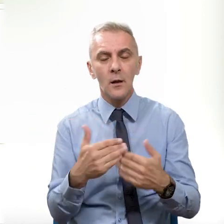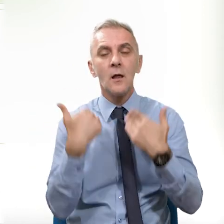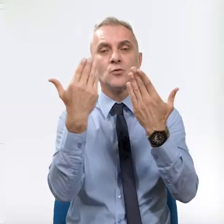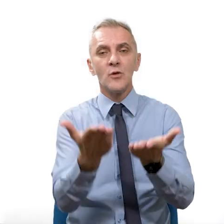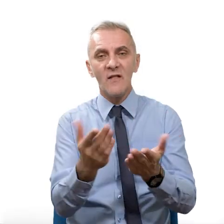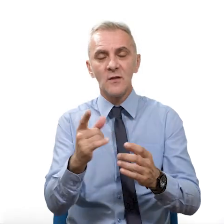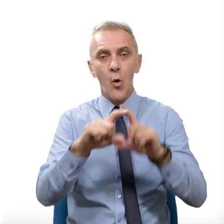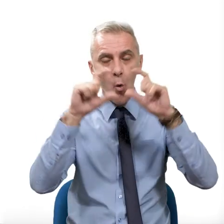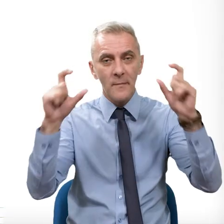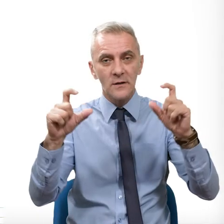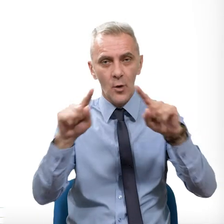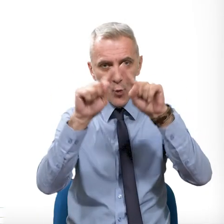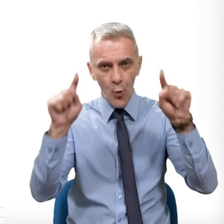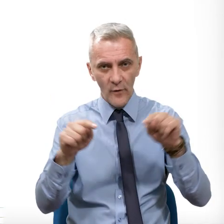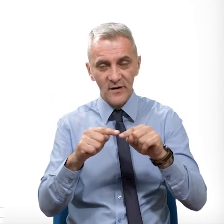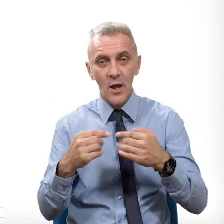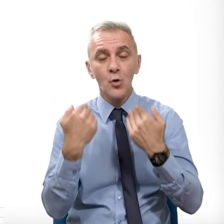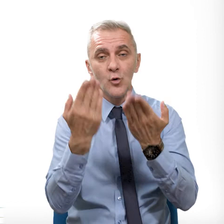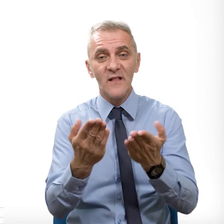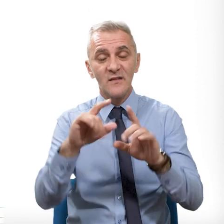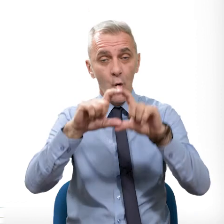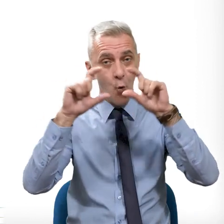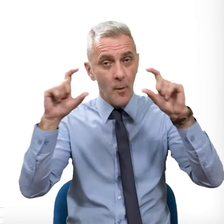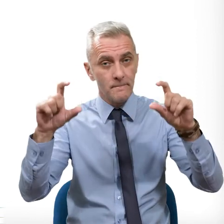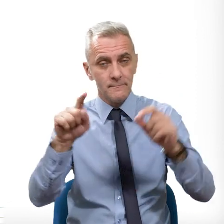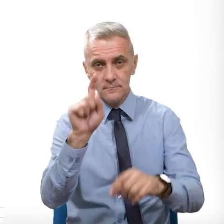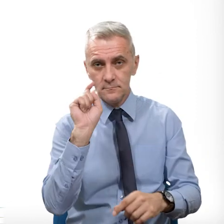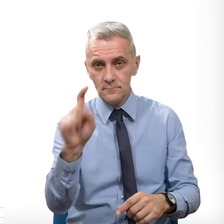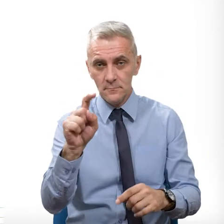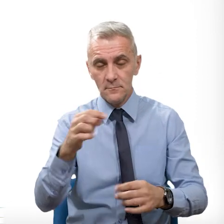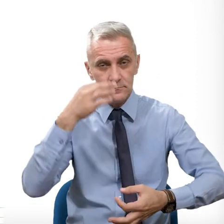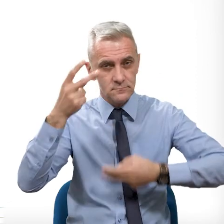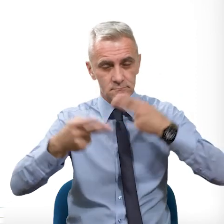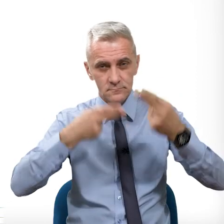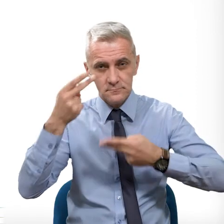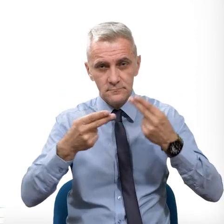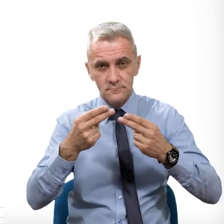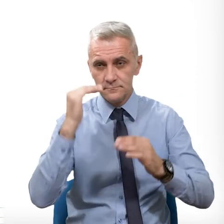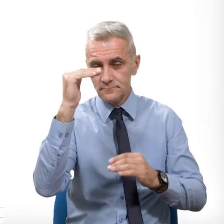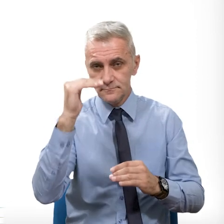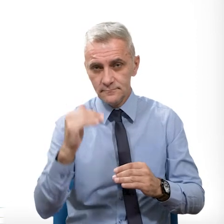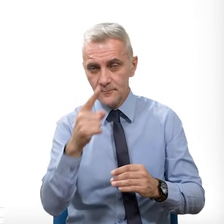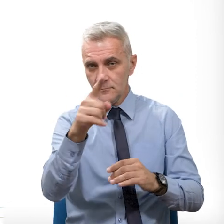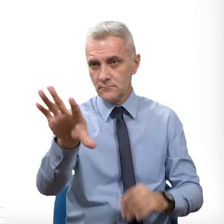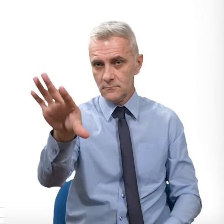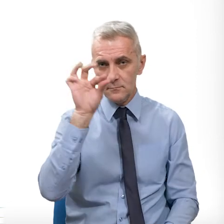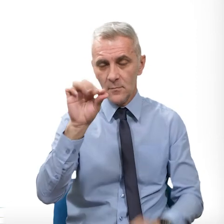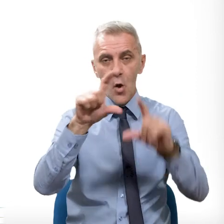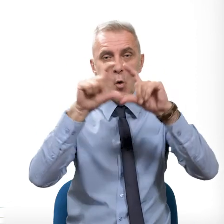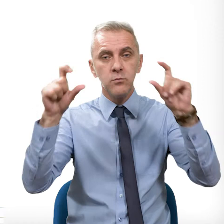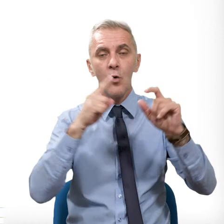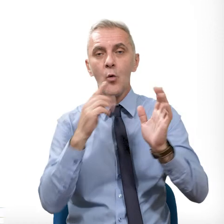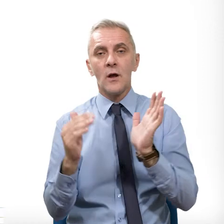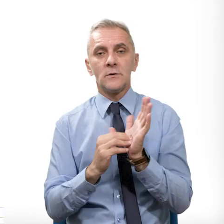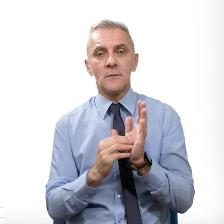objekata. U okviru Dodjeljivanje objekata kliknuti na Pretraživanje po stupcima i izabrati objekat koji je